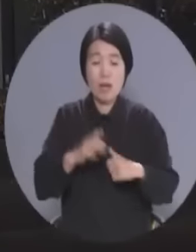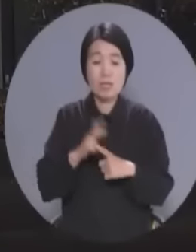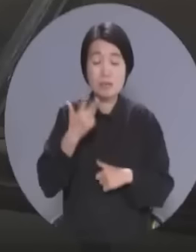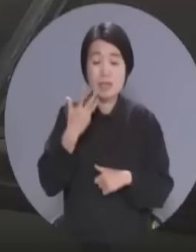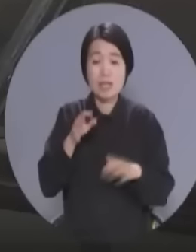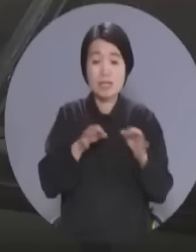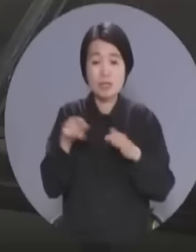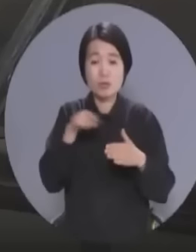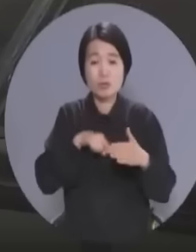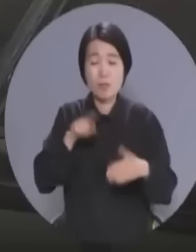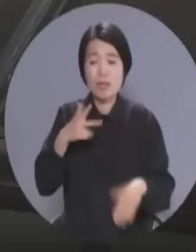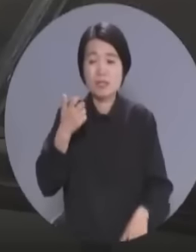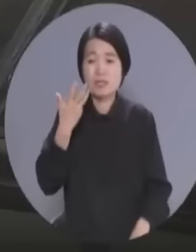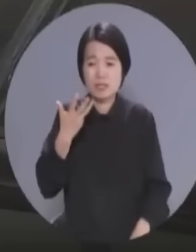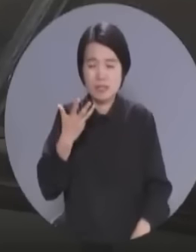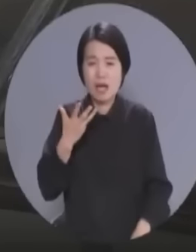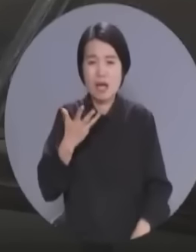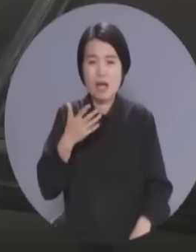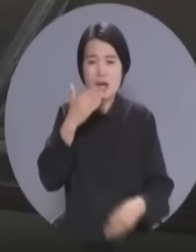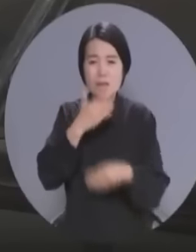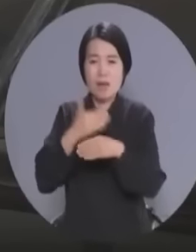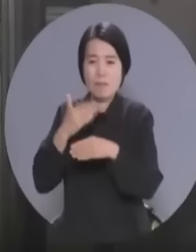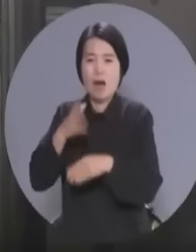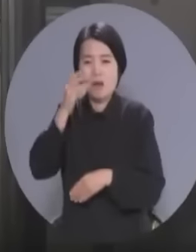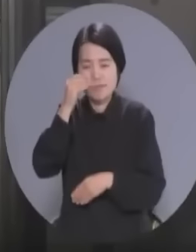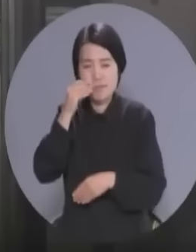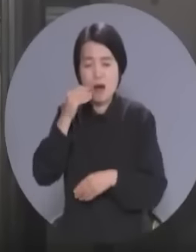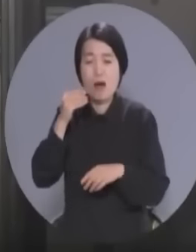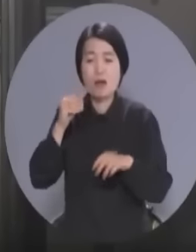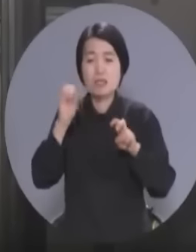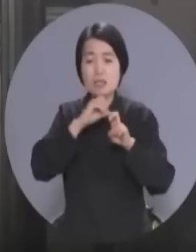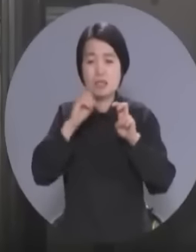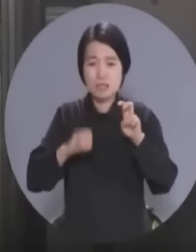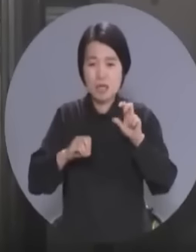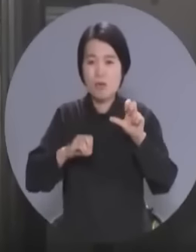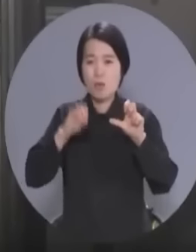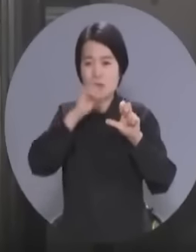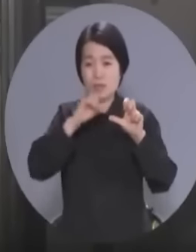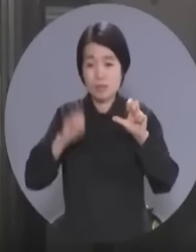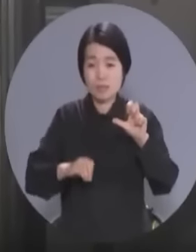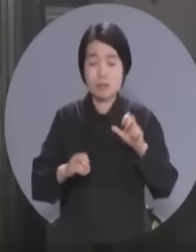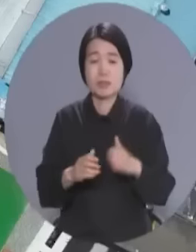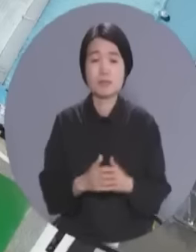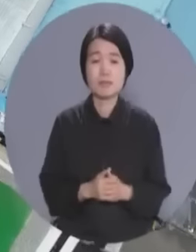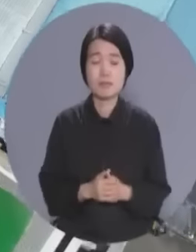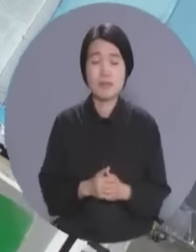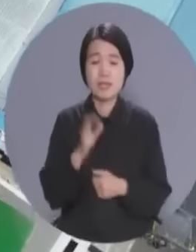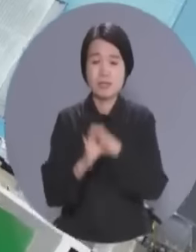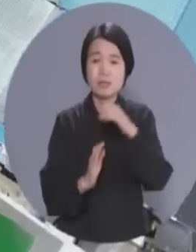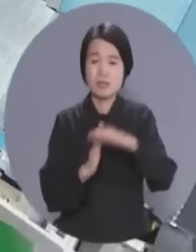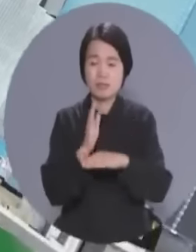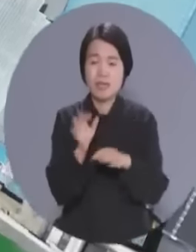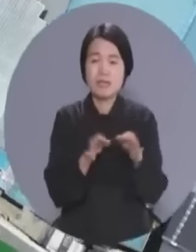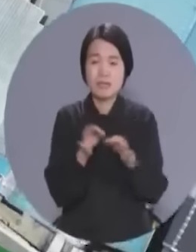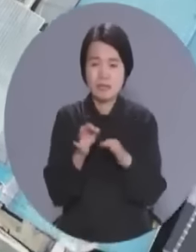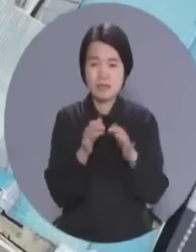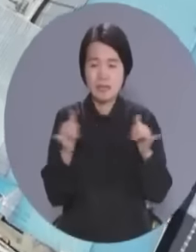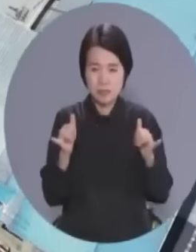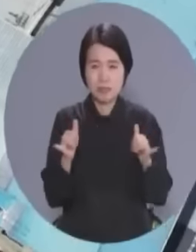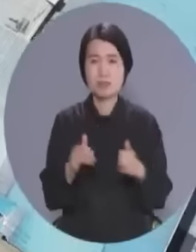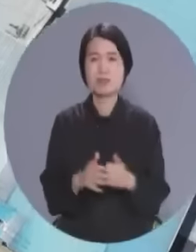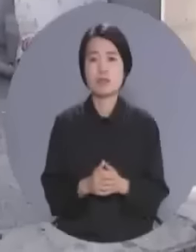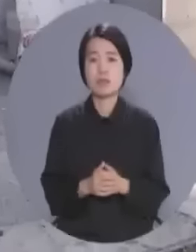중 178곳이 비어있어 공실률 25%를 기록하고 있습니다. 10년 넘게 자리를 지킨